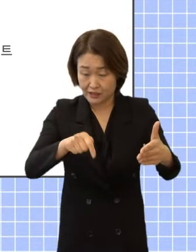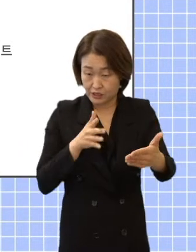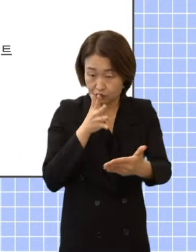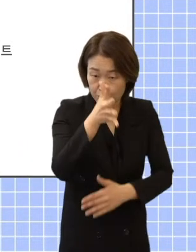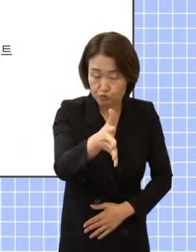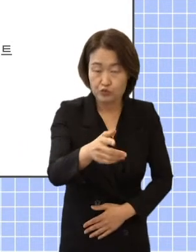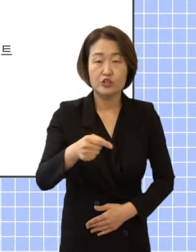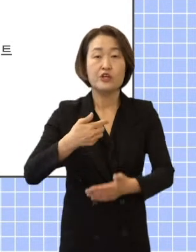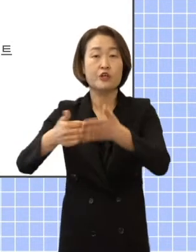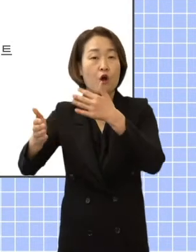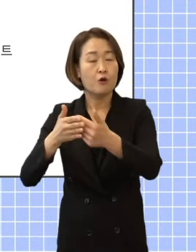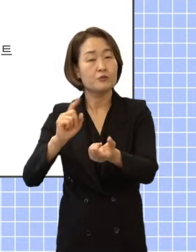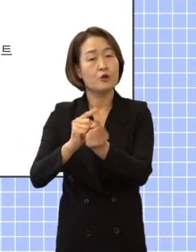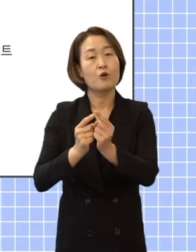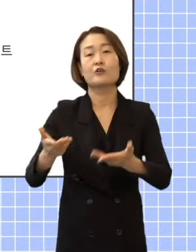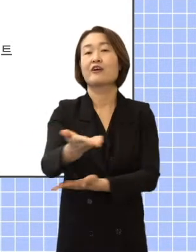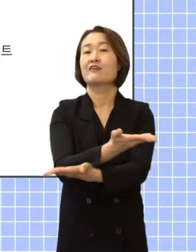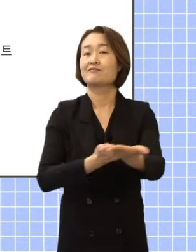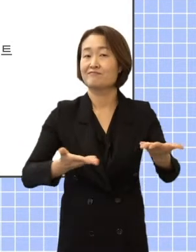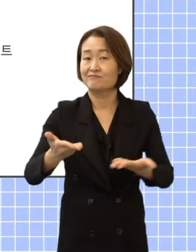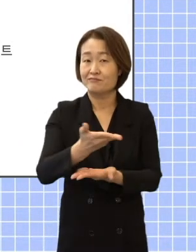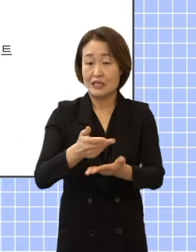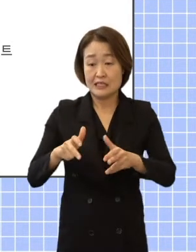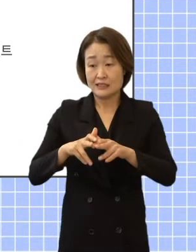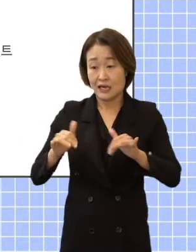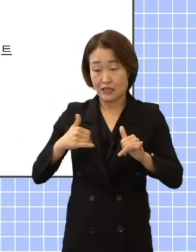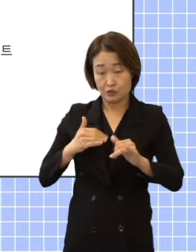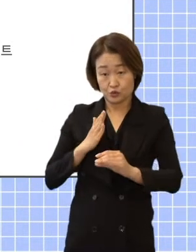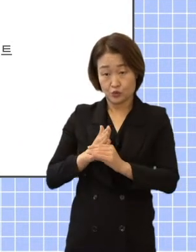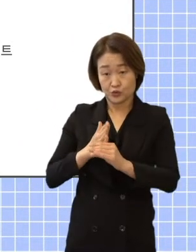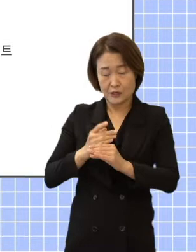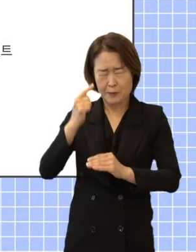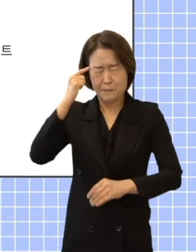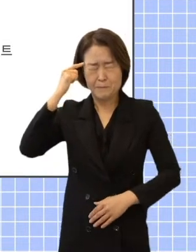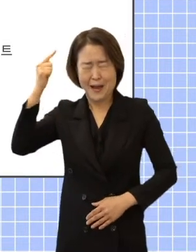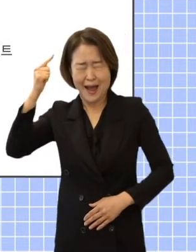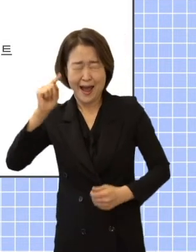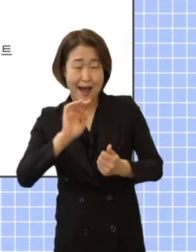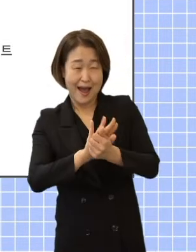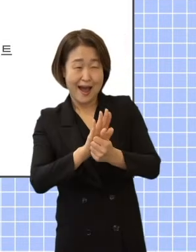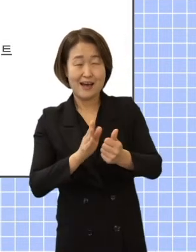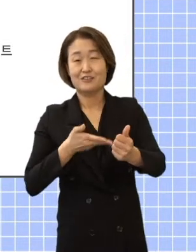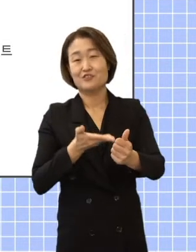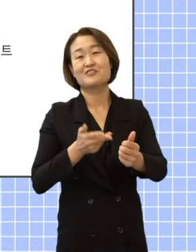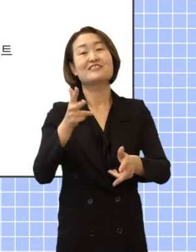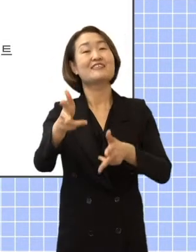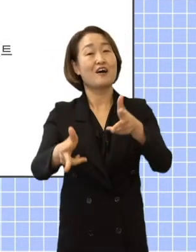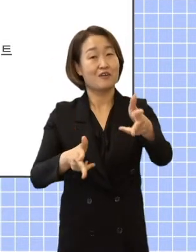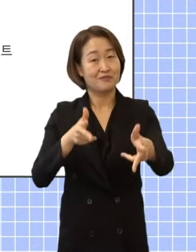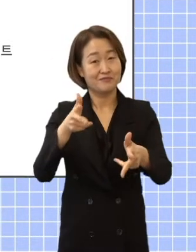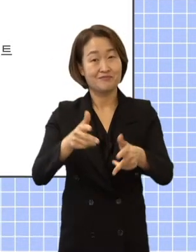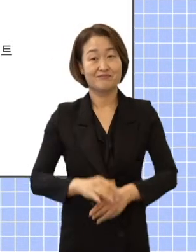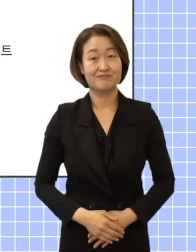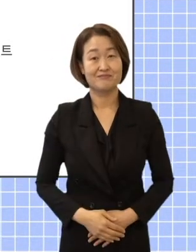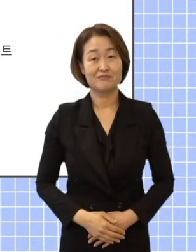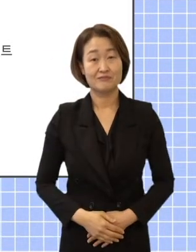지역사회의 전문성, 경험, 유대관계를 활용하여 수요자 중심의 개발 협력을 추진하는 사업입니다.